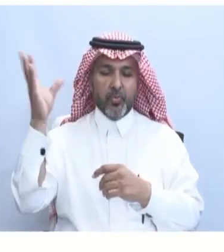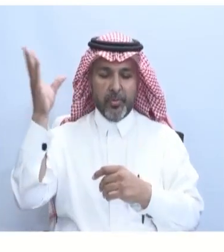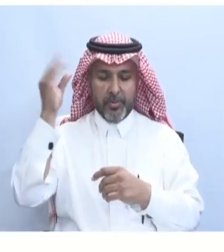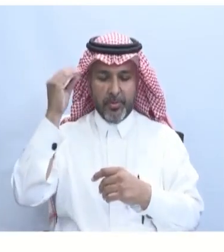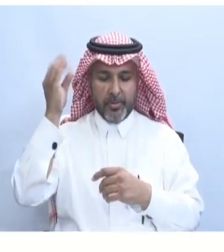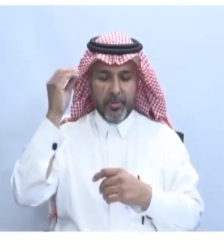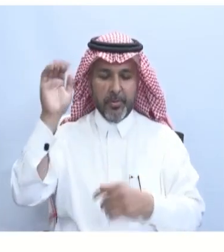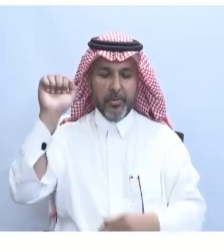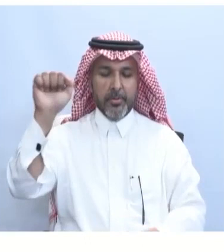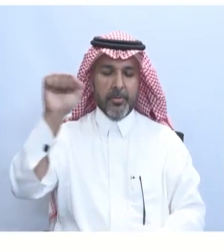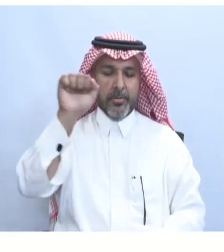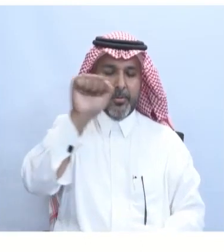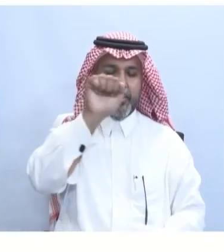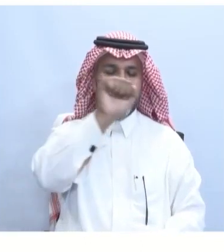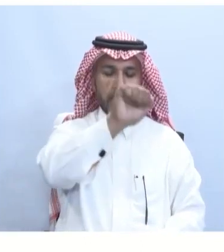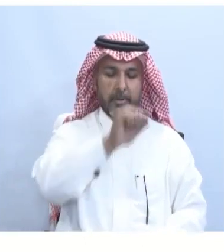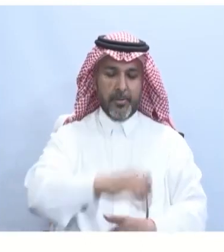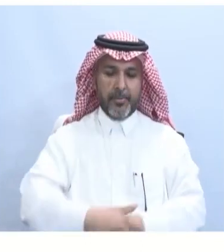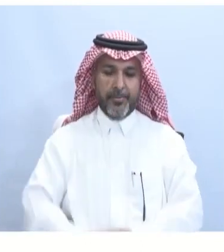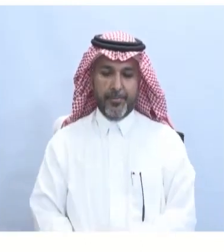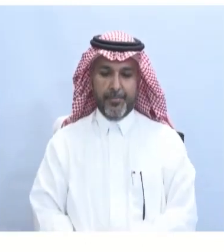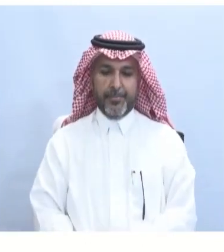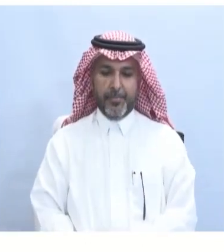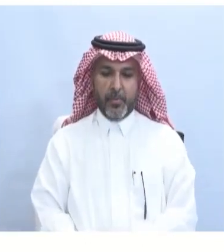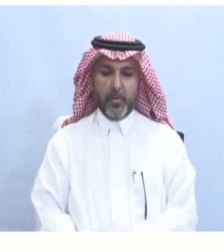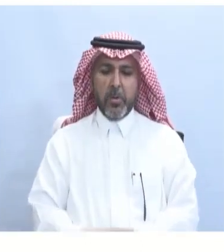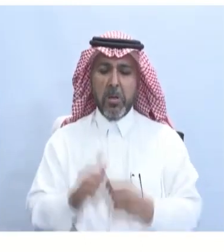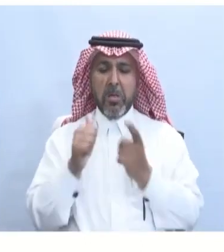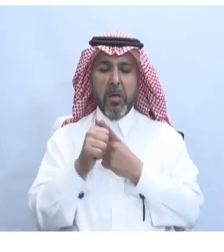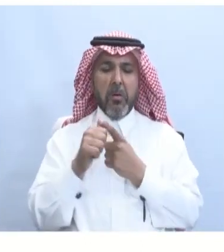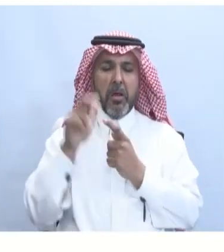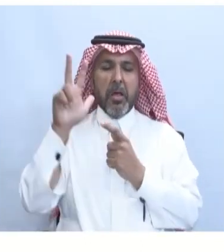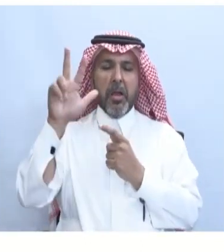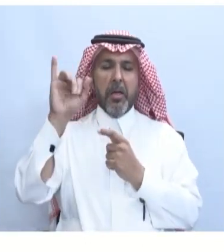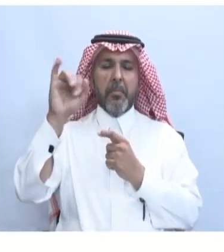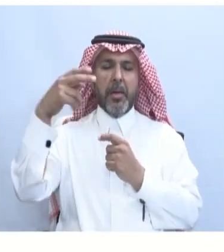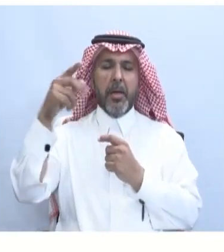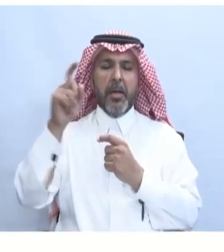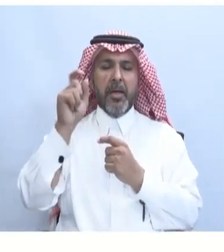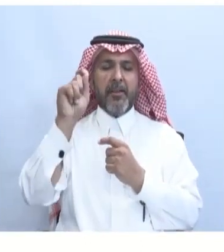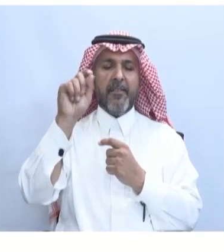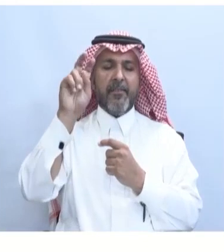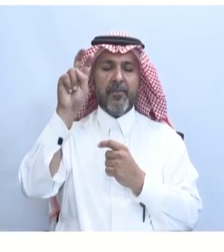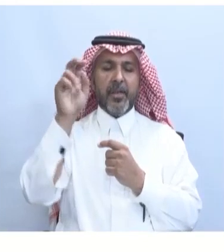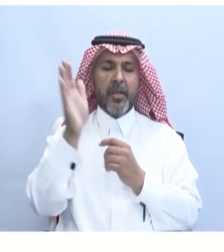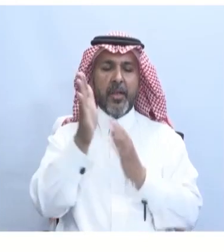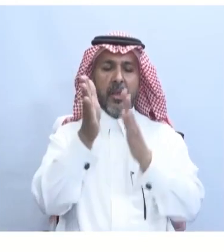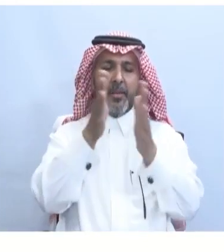مجالات المعرفه وايضا الفن والتقاليد والعماره والثقافه